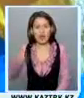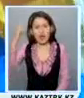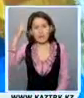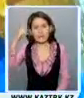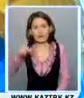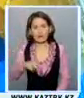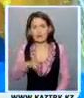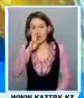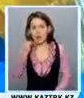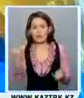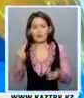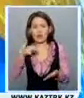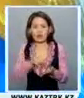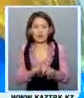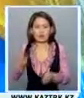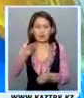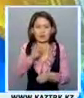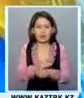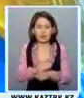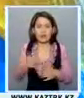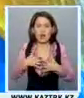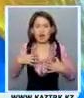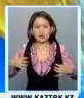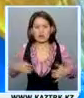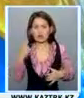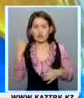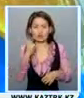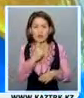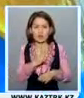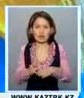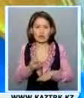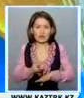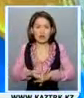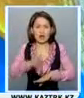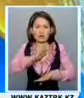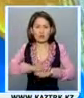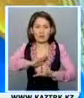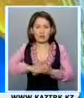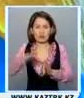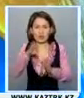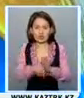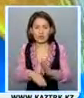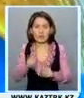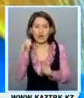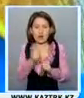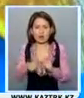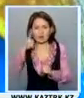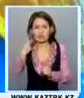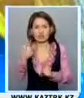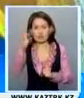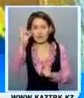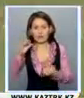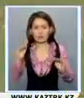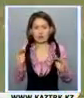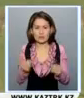Бельгияда мұнайдың қымбаттауы ірі қара мал өсіретін шаруашылықтар үшін қиынға соғып тұр. Осы іспен айналысып жүргендердің табысы жыл сайын шамамен